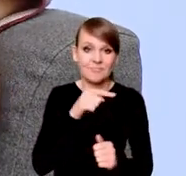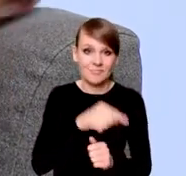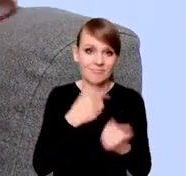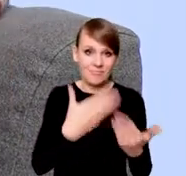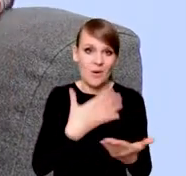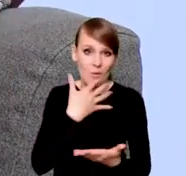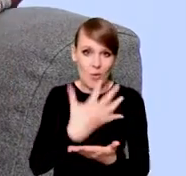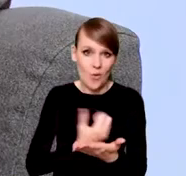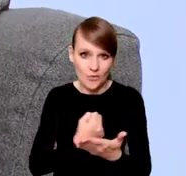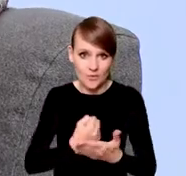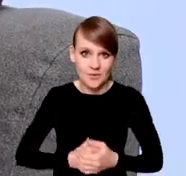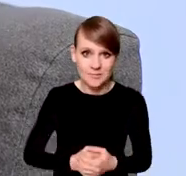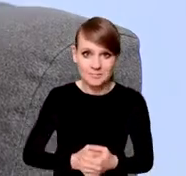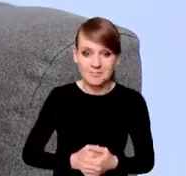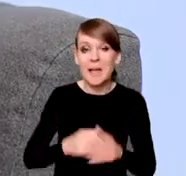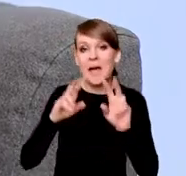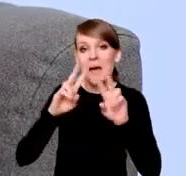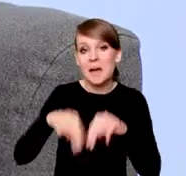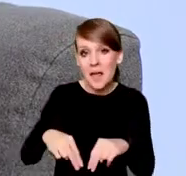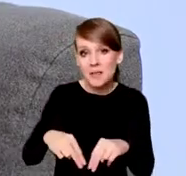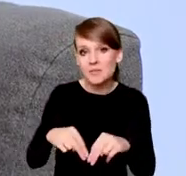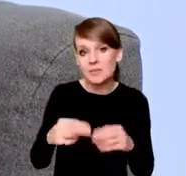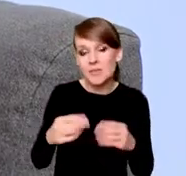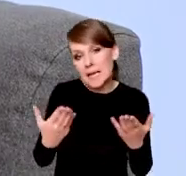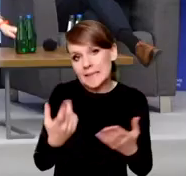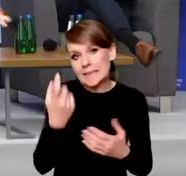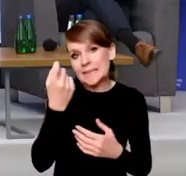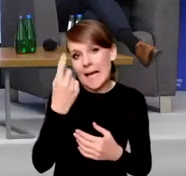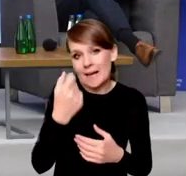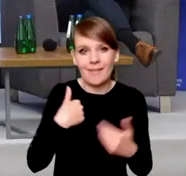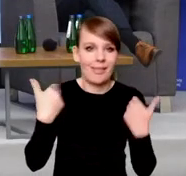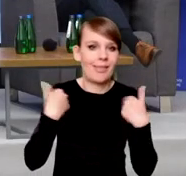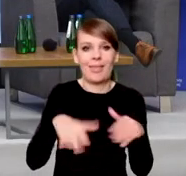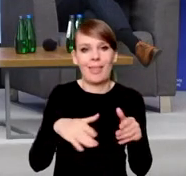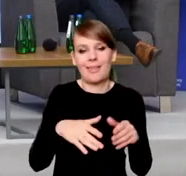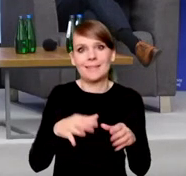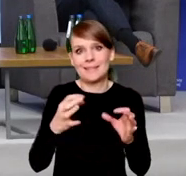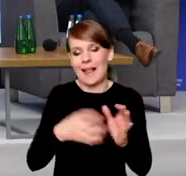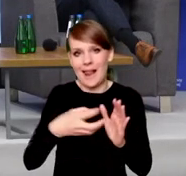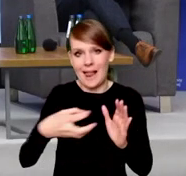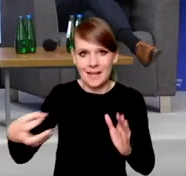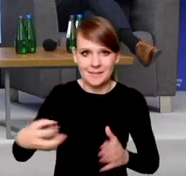korzyść. Resztę może za chwilę, nie chciałabym. Bardzo dziękuję